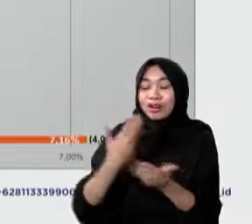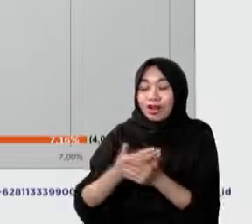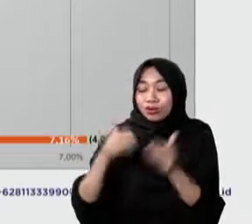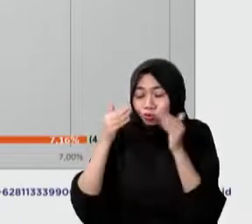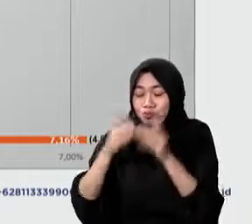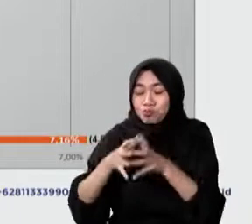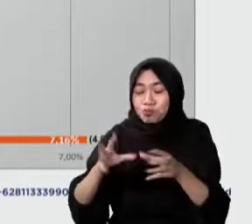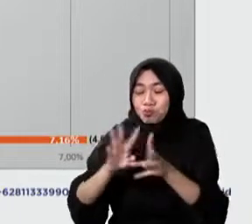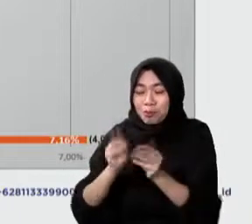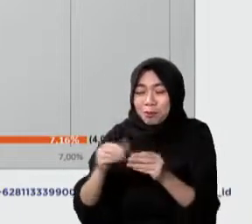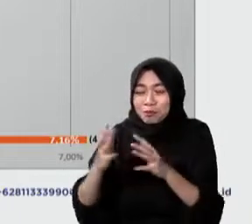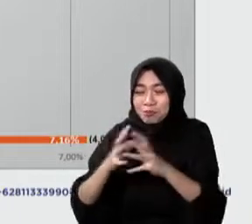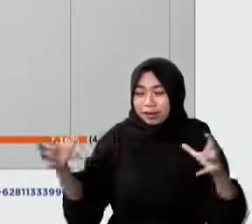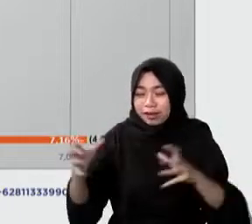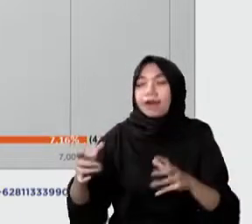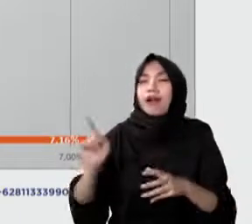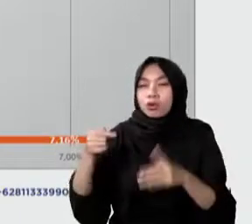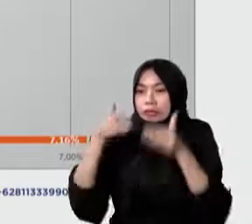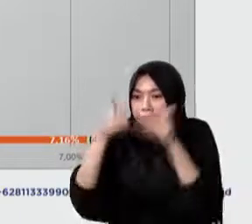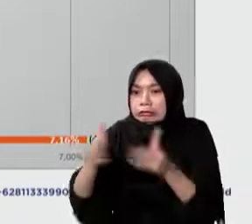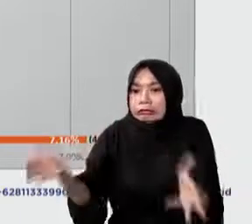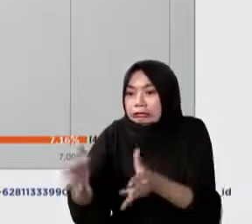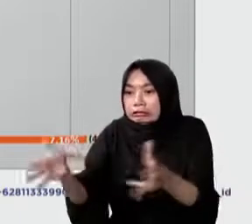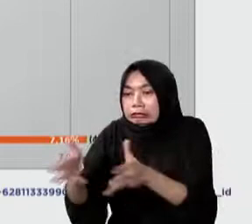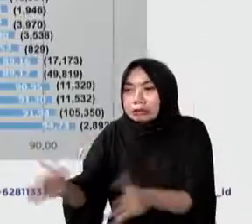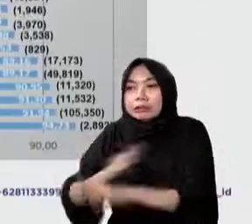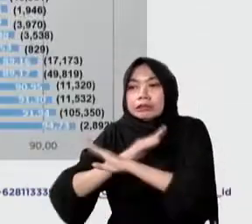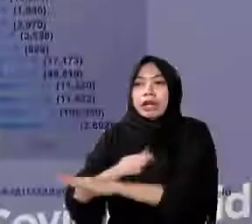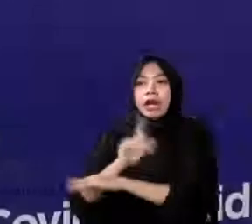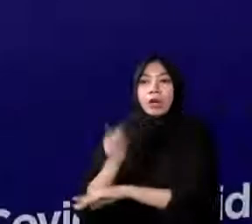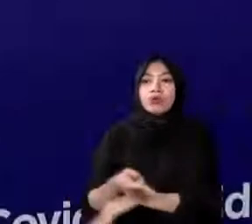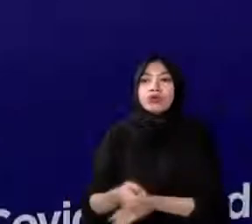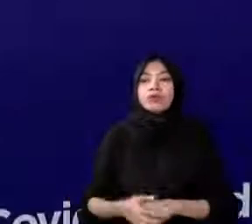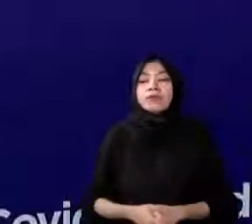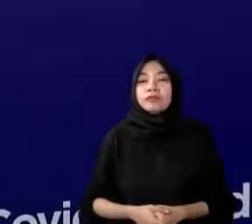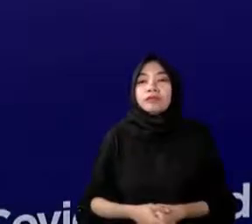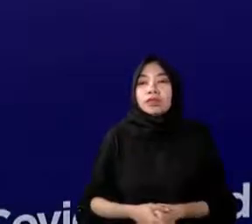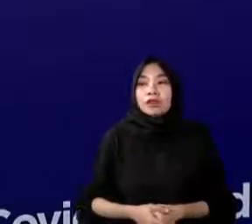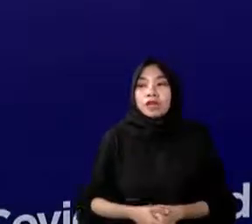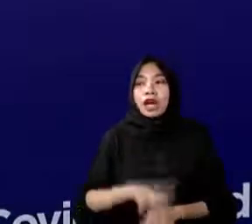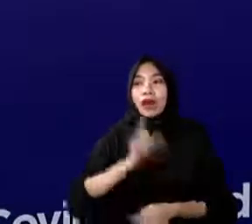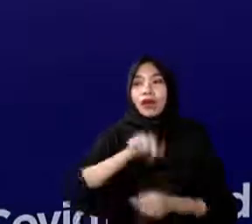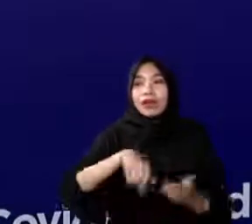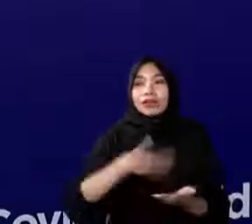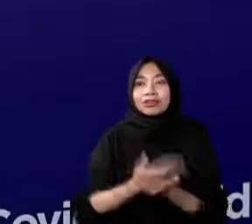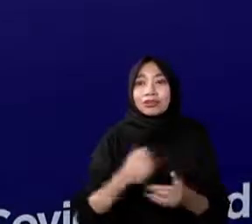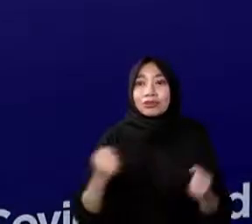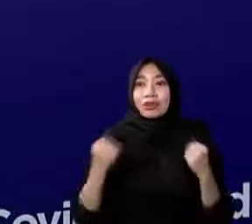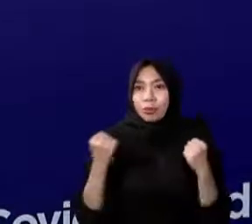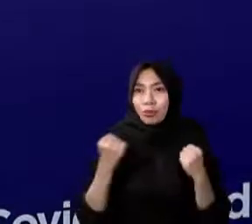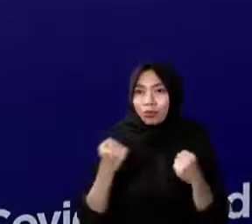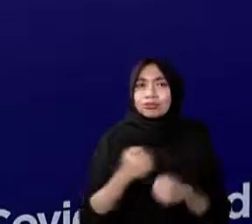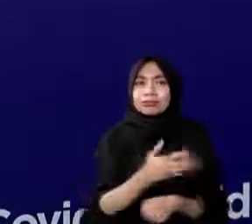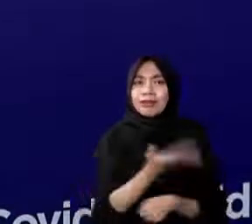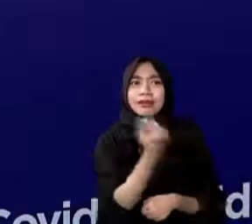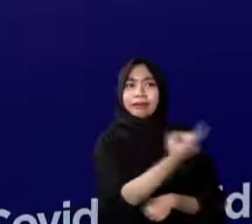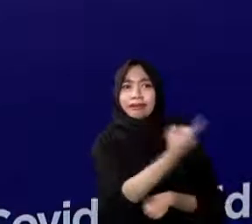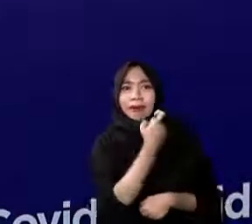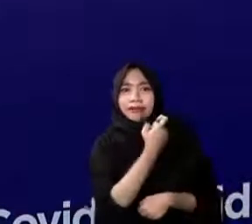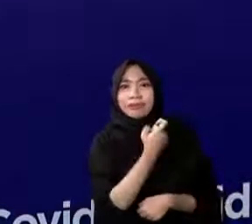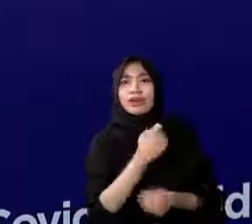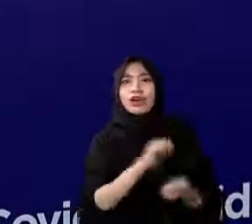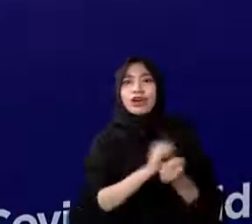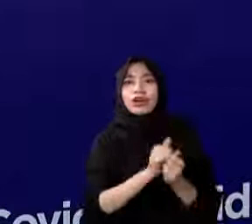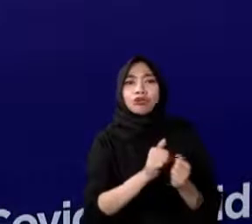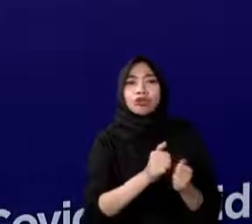terjadi kematian yang sangat tinggi di daerah-daerah. Nah, yang sekarang angka kesembuhan ini yang tadi Mbak Putri nanya, sebenarnya ada nggak sih yang tidak ada